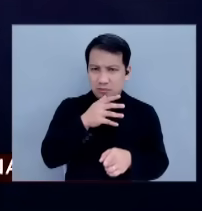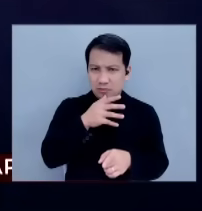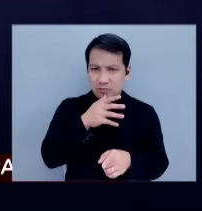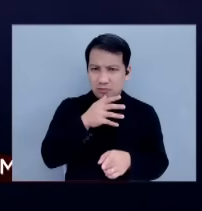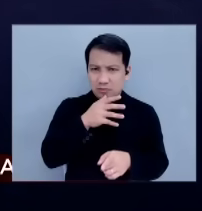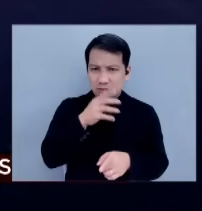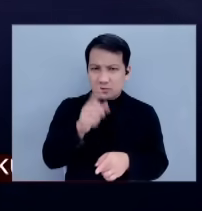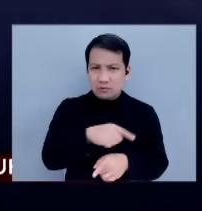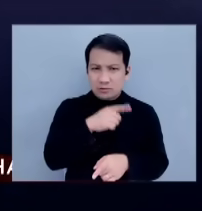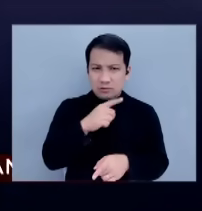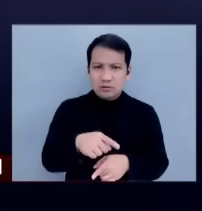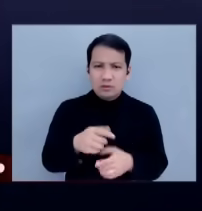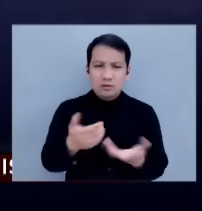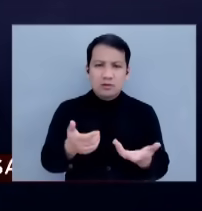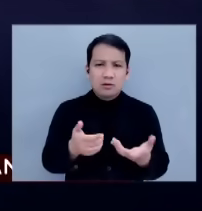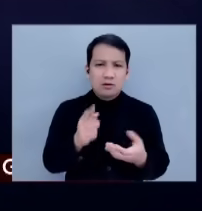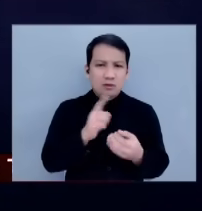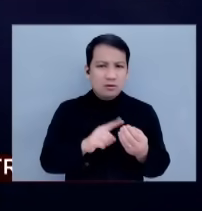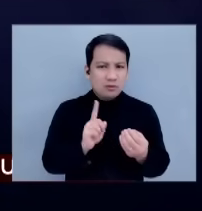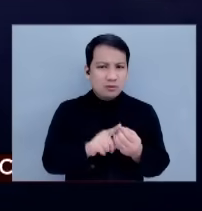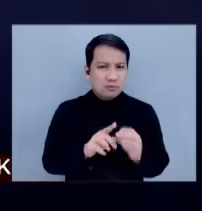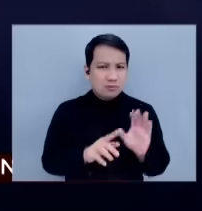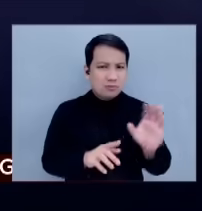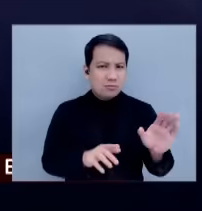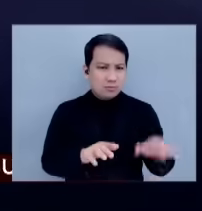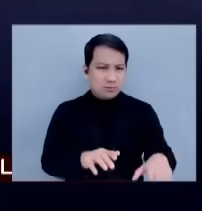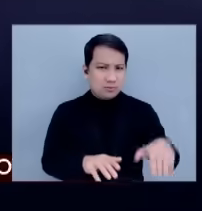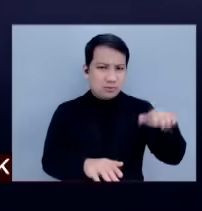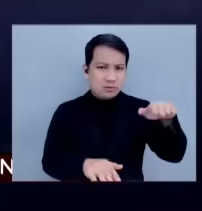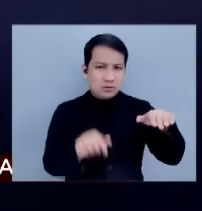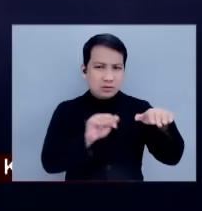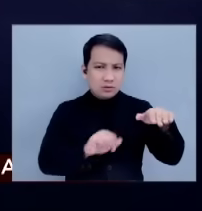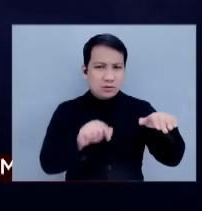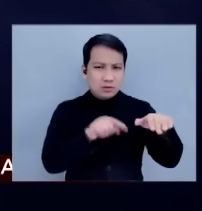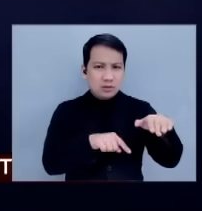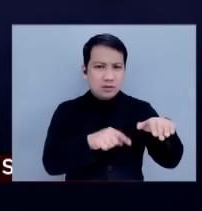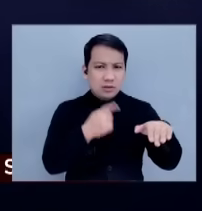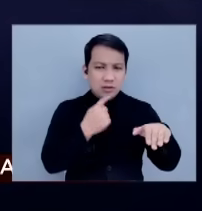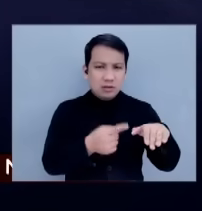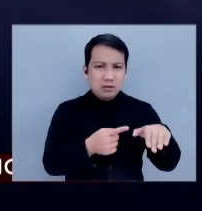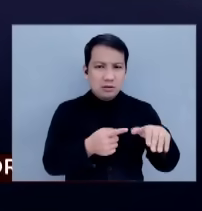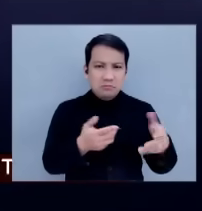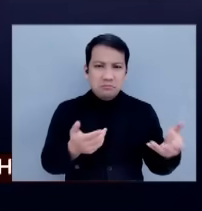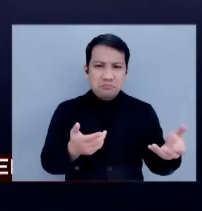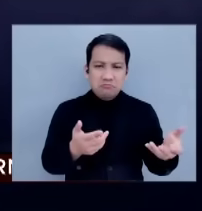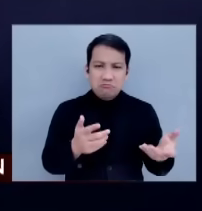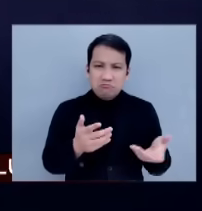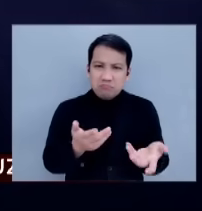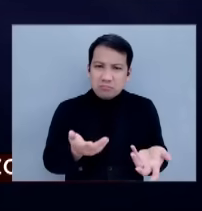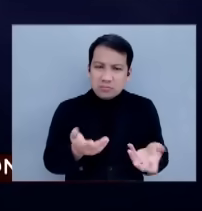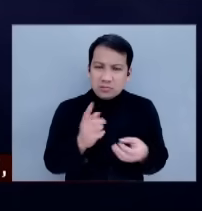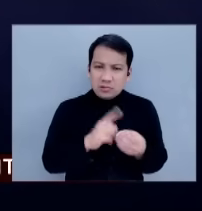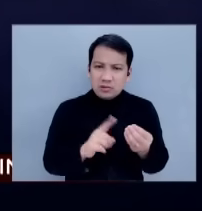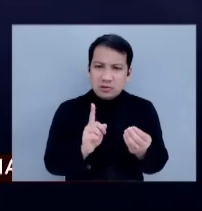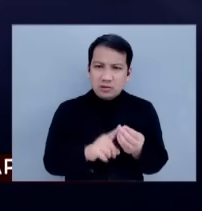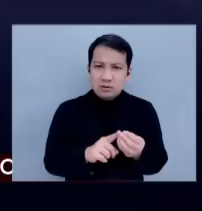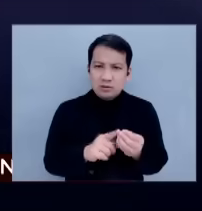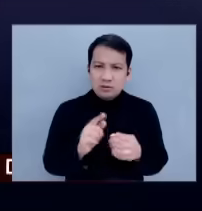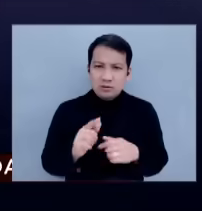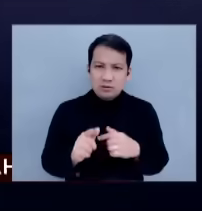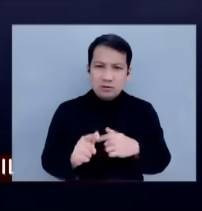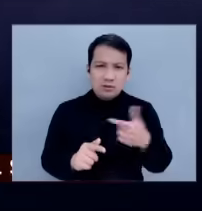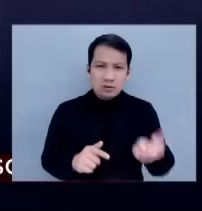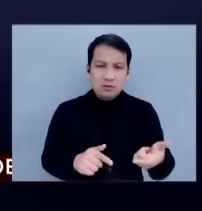sa comment niya kung paano nito pinalaki ang aktres. Say kasi dyan ang ilang netizens, tila pinasa nito kay Andrea ang